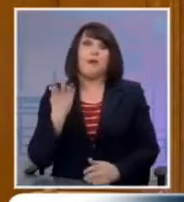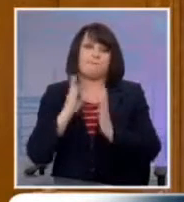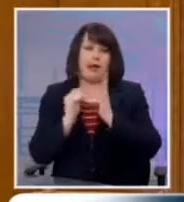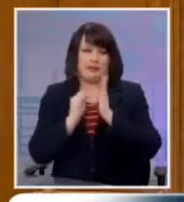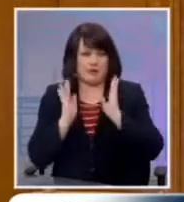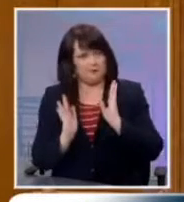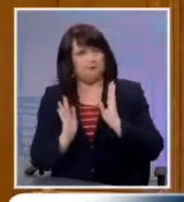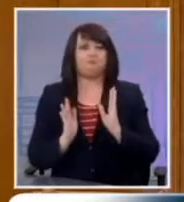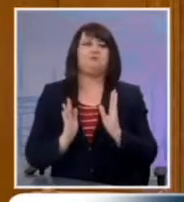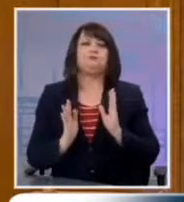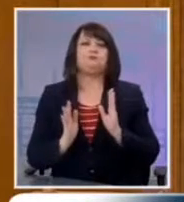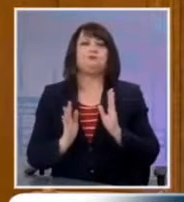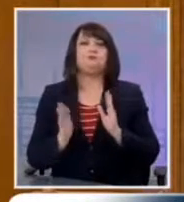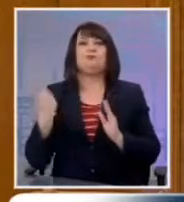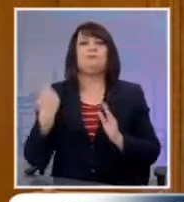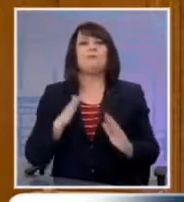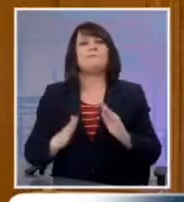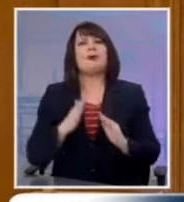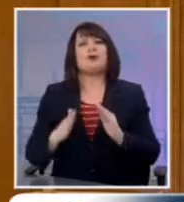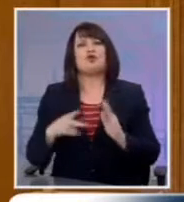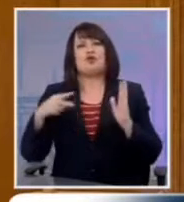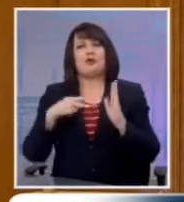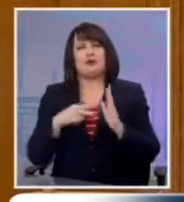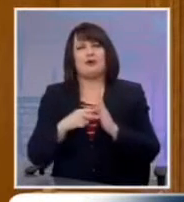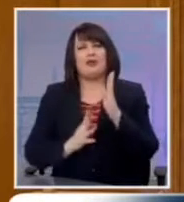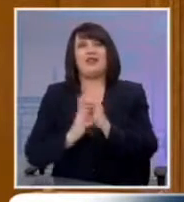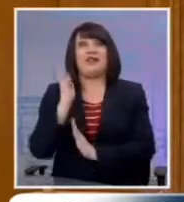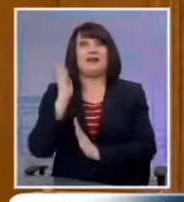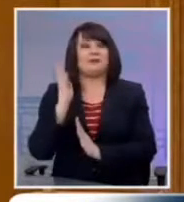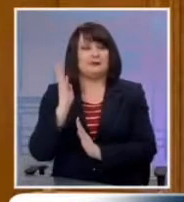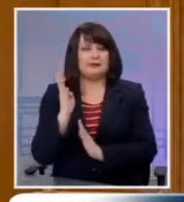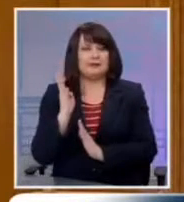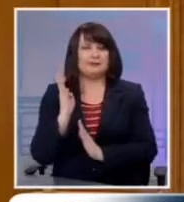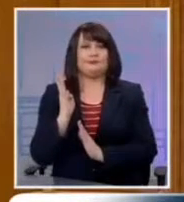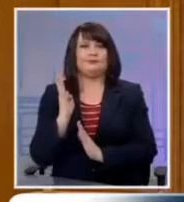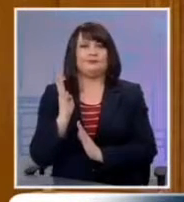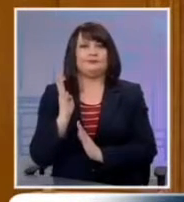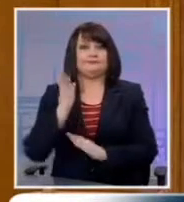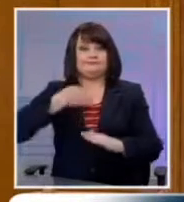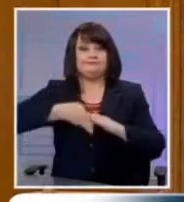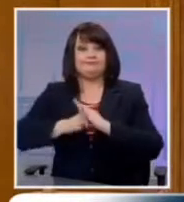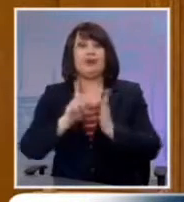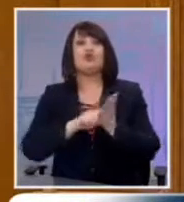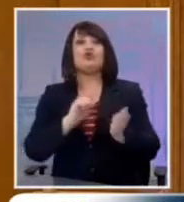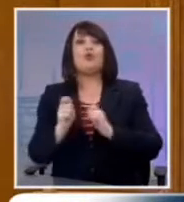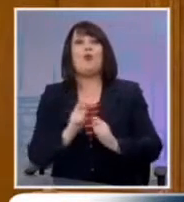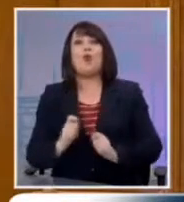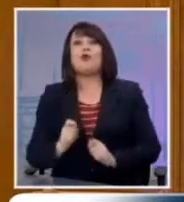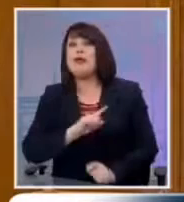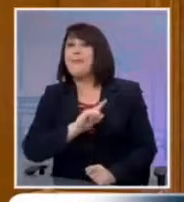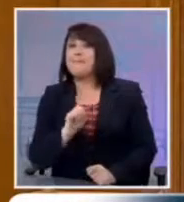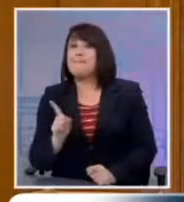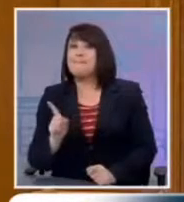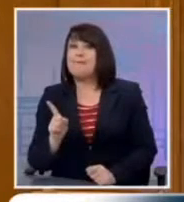παράδειγμα, τον Μάρτιο του 2014 δεν περνούσε τροπολογία, και